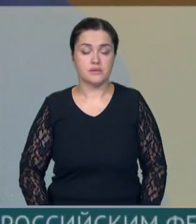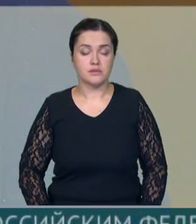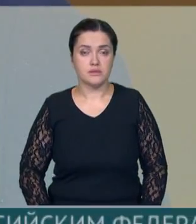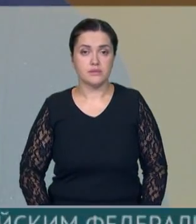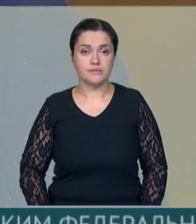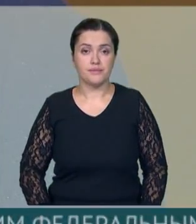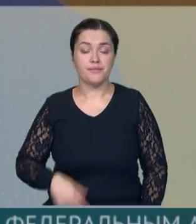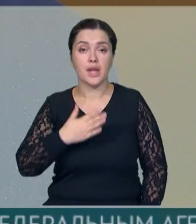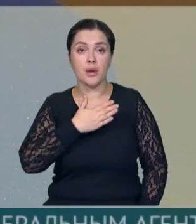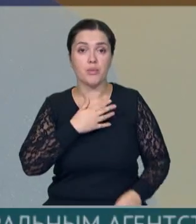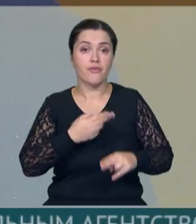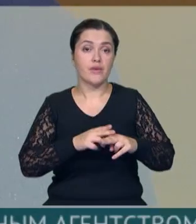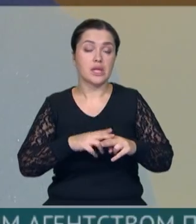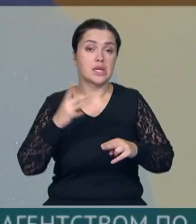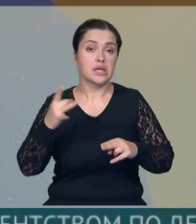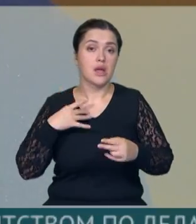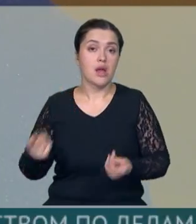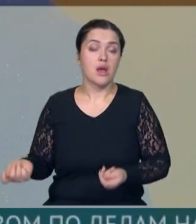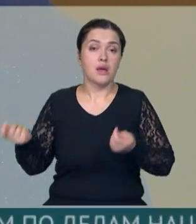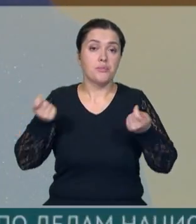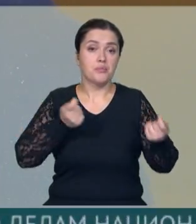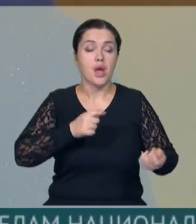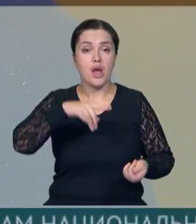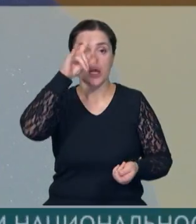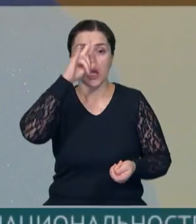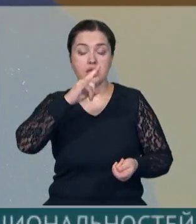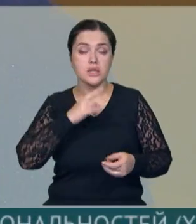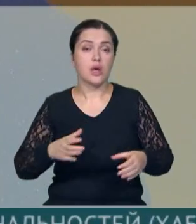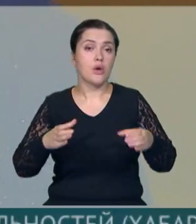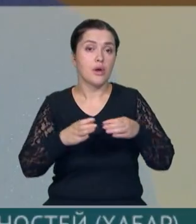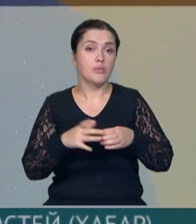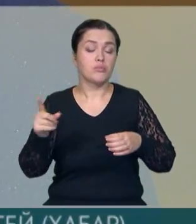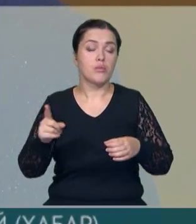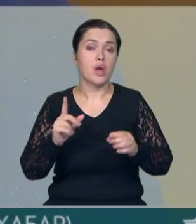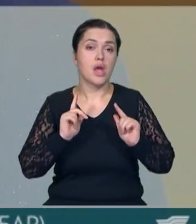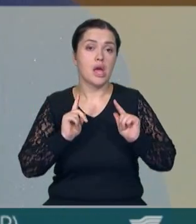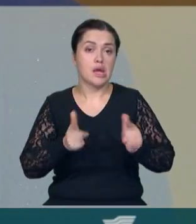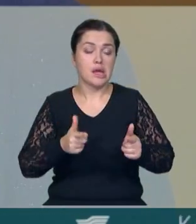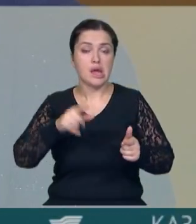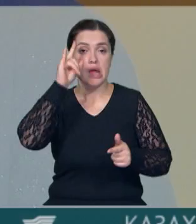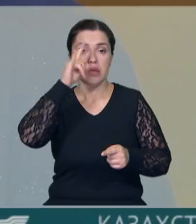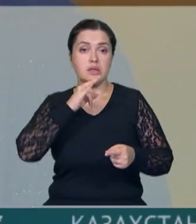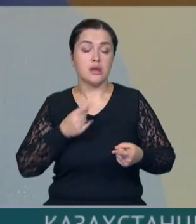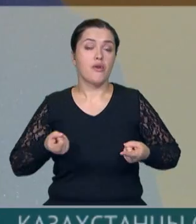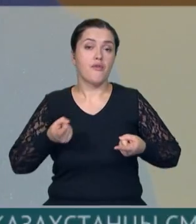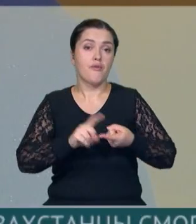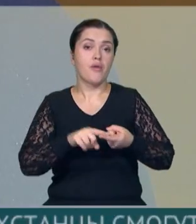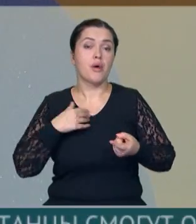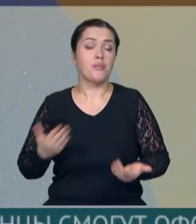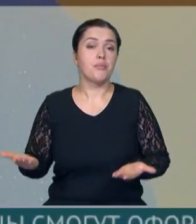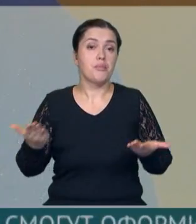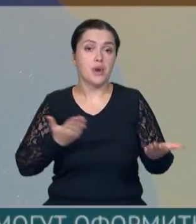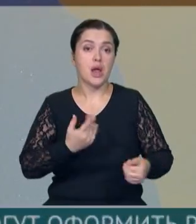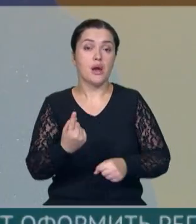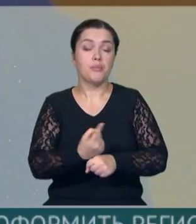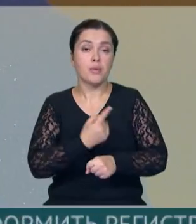Мы в этот раз на форум привезли российские сети, которые заинтересованы в казахстанской продукции. Вот. Мы пригласили впервые,